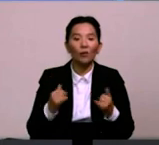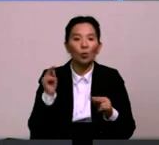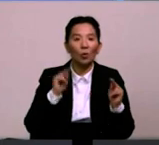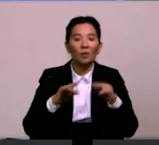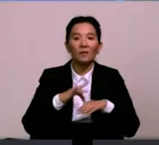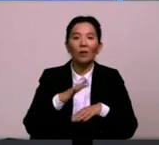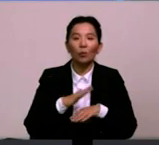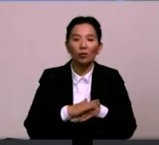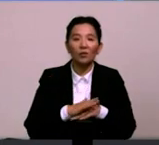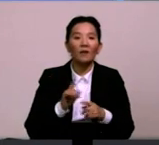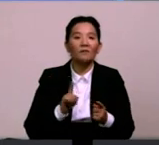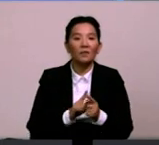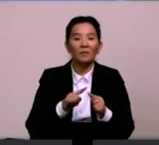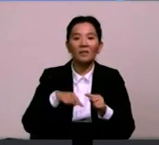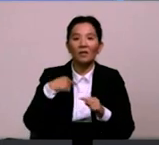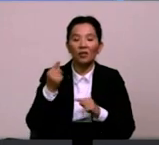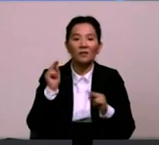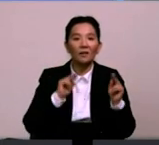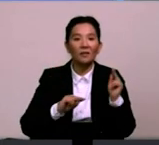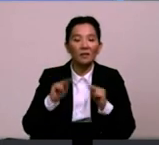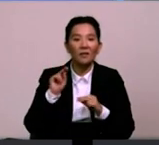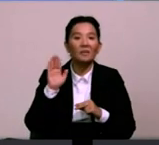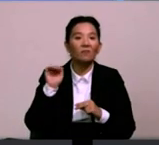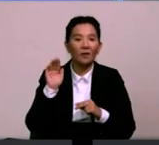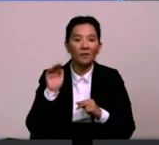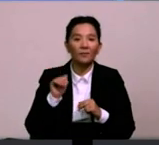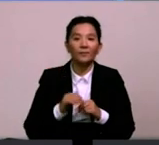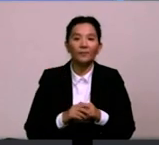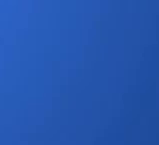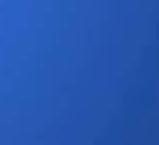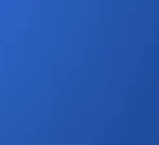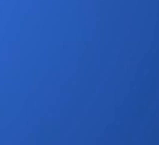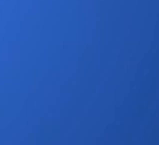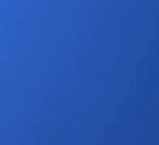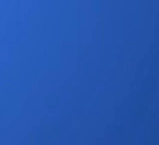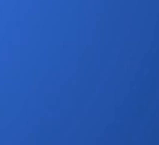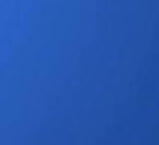урок закончен. Встретимся на следующем занятии. До свидания.